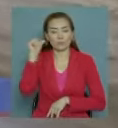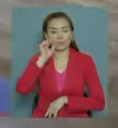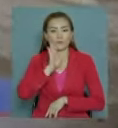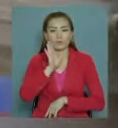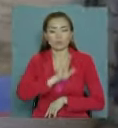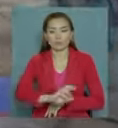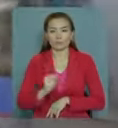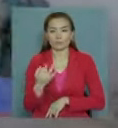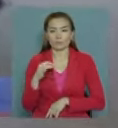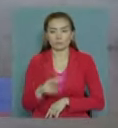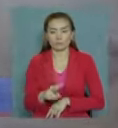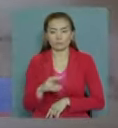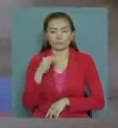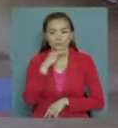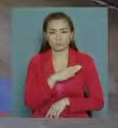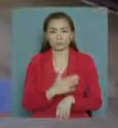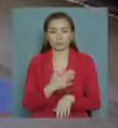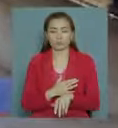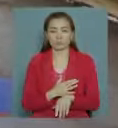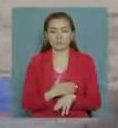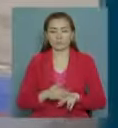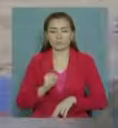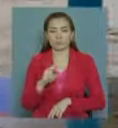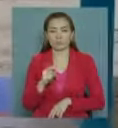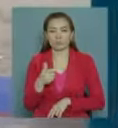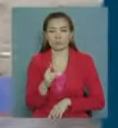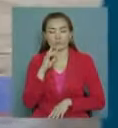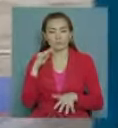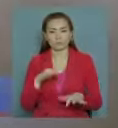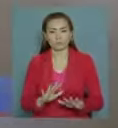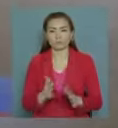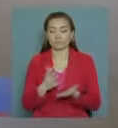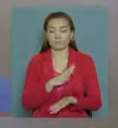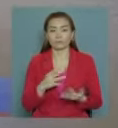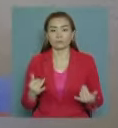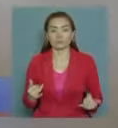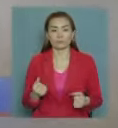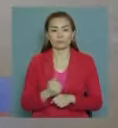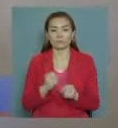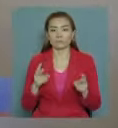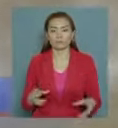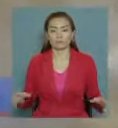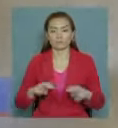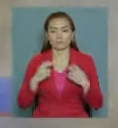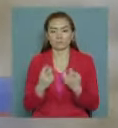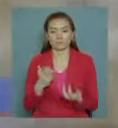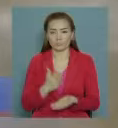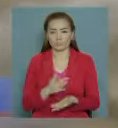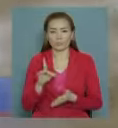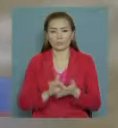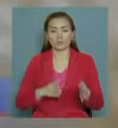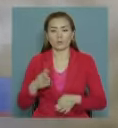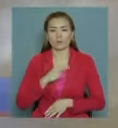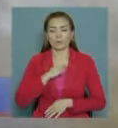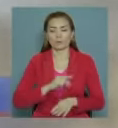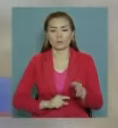в реке Уил вышла за пределы берегов, и Кызылкагинский район подтопило. Сейчас создана специальная комиссия, которая уже приступила